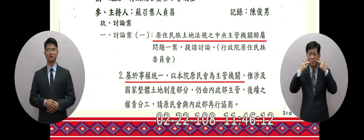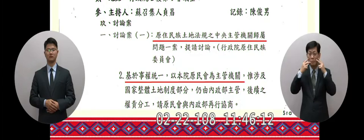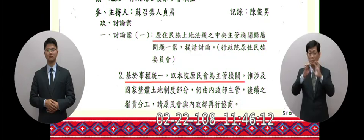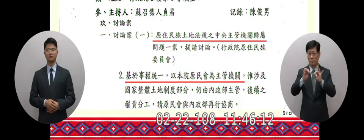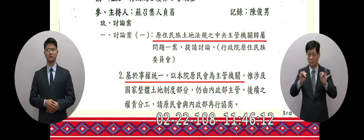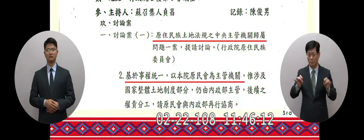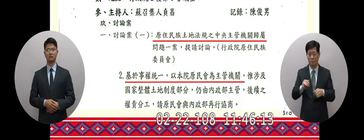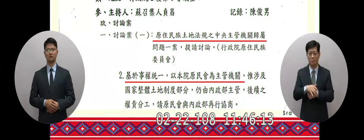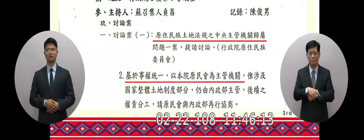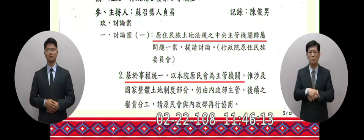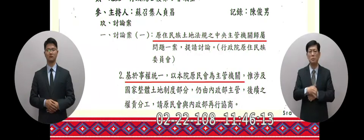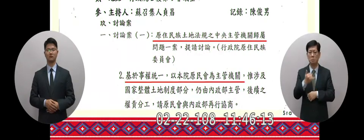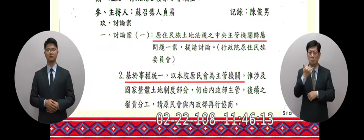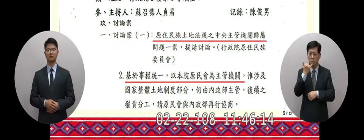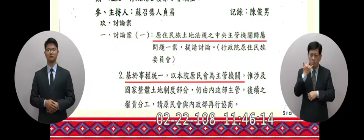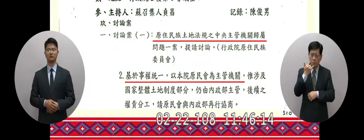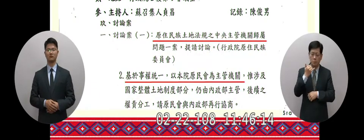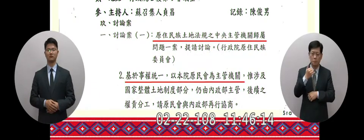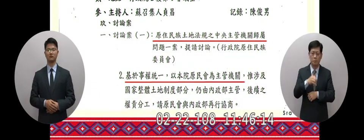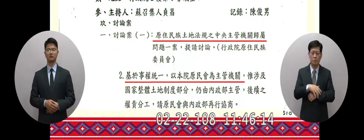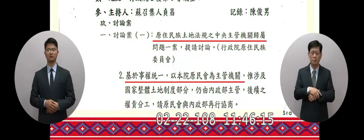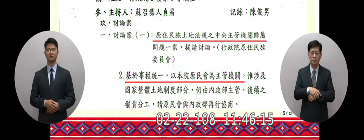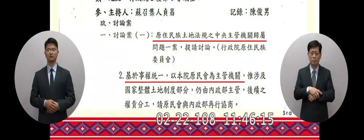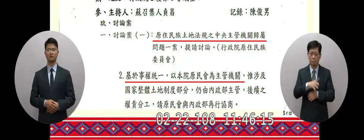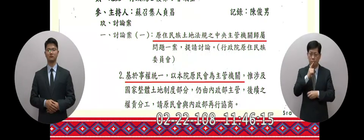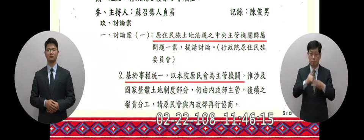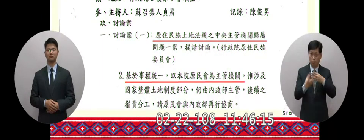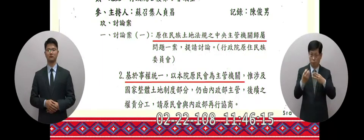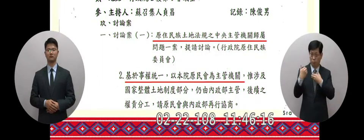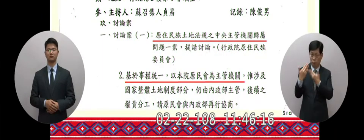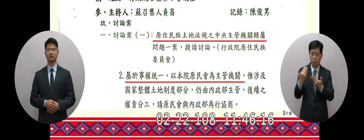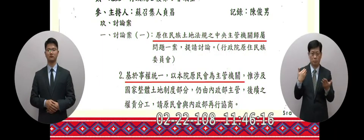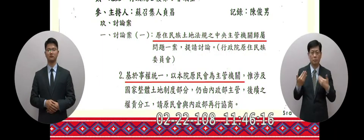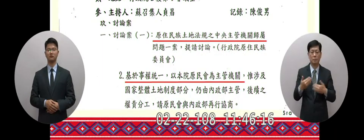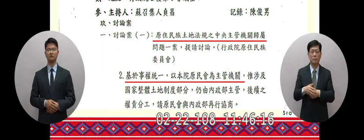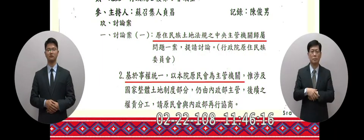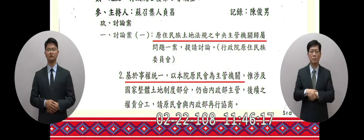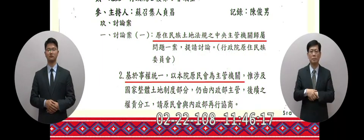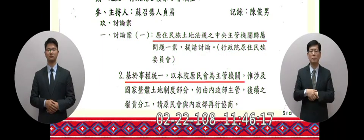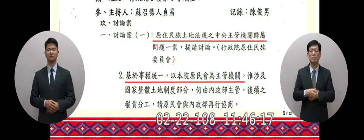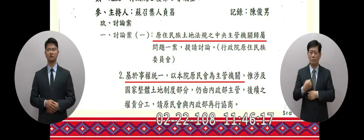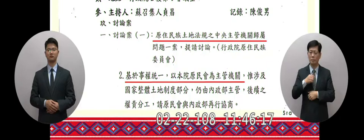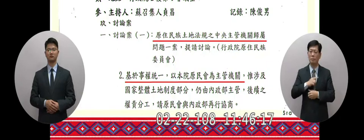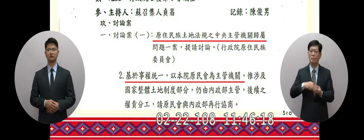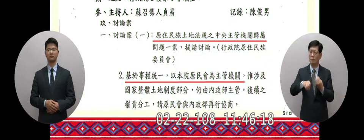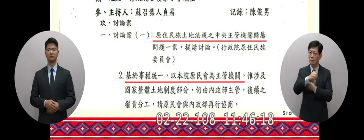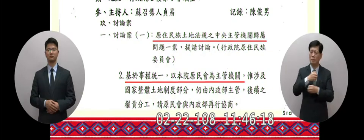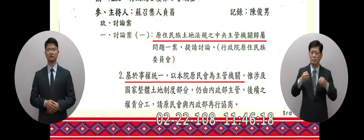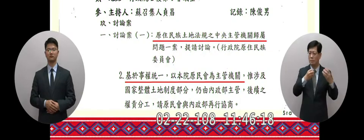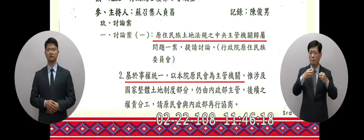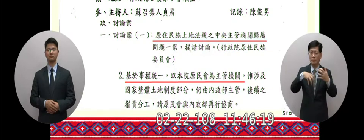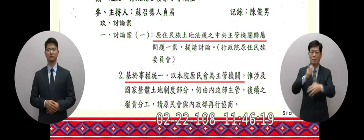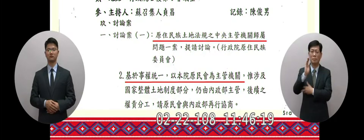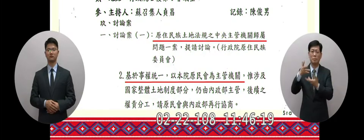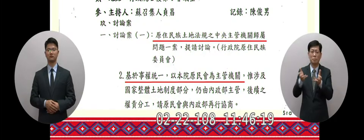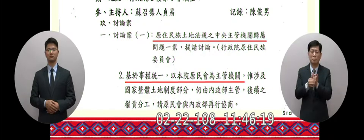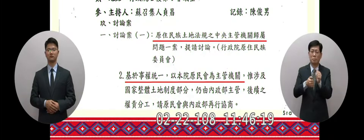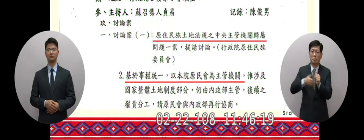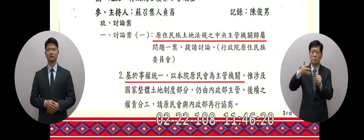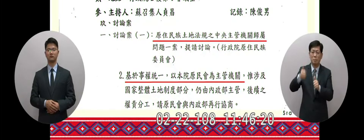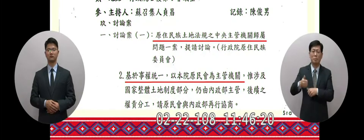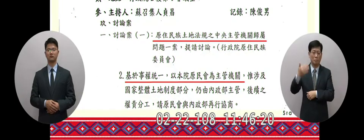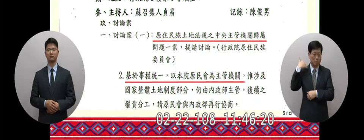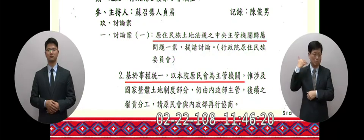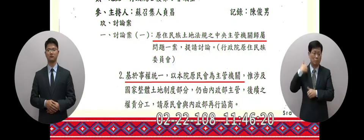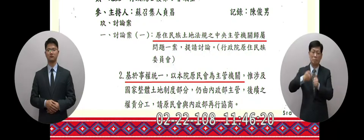土地有更好的一个主权的返还，所以我去协调了内政部的次长，